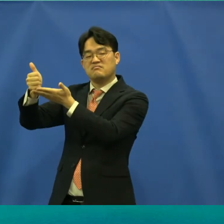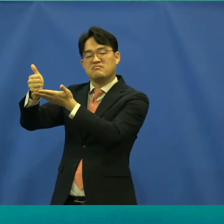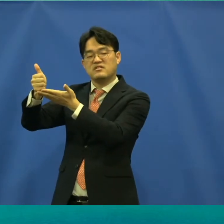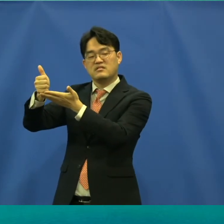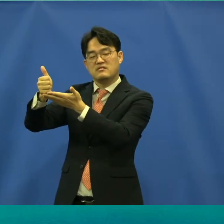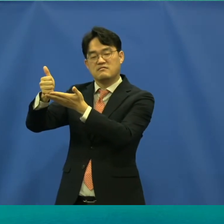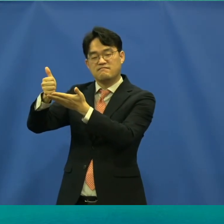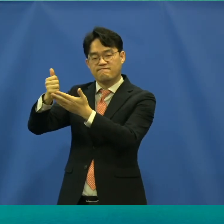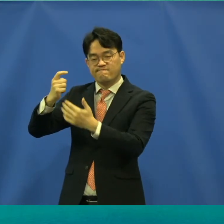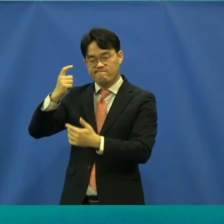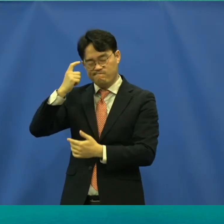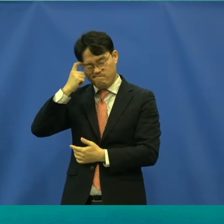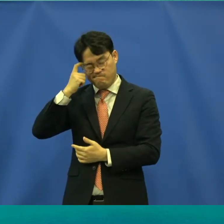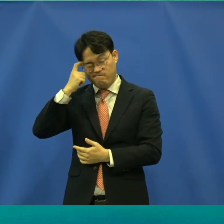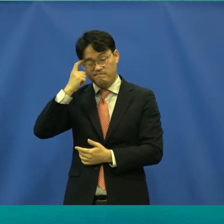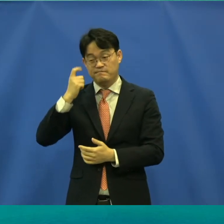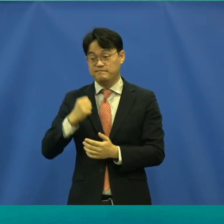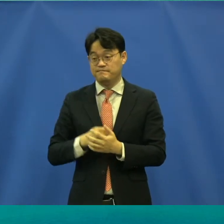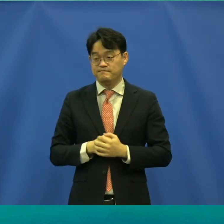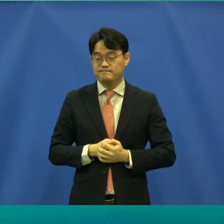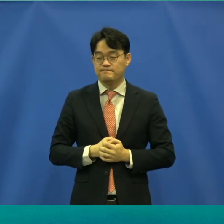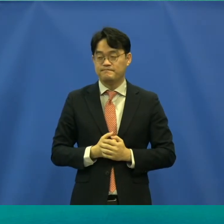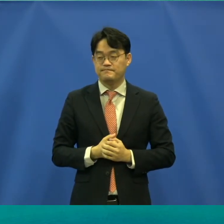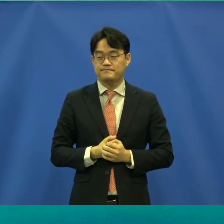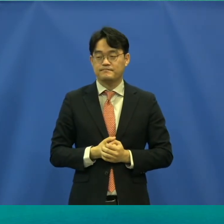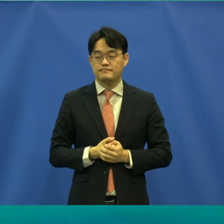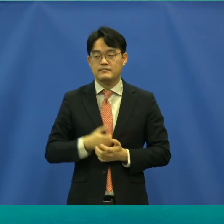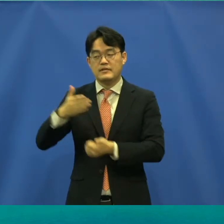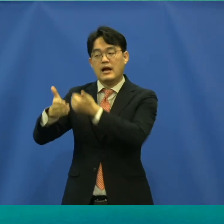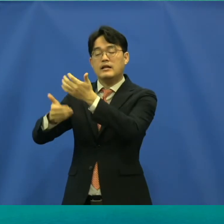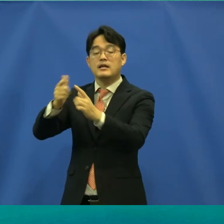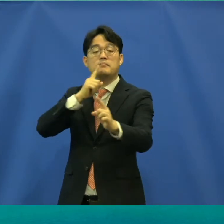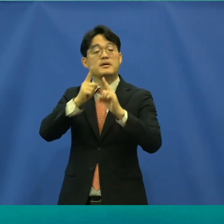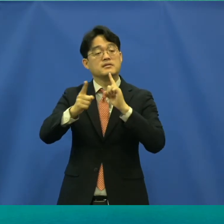여러분, 하나님의 말씀은 능력입니다.